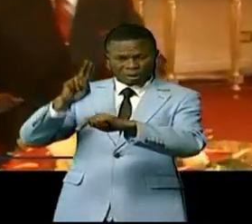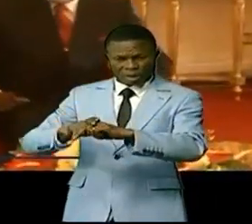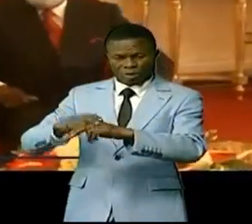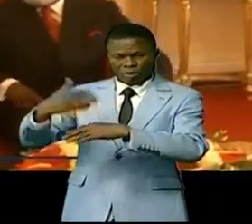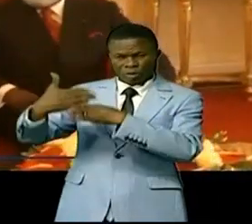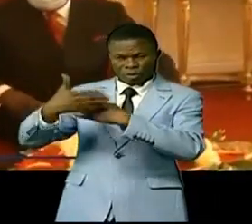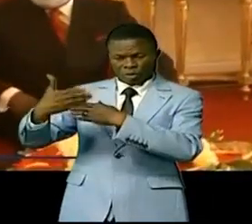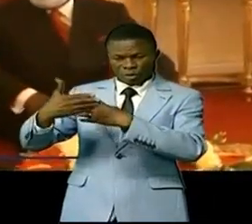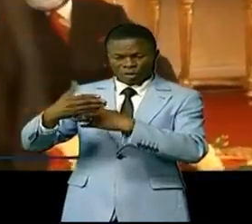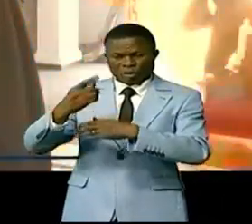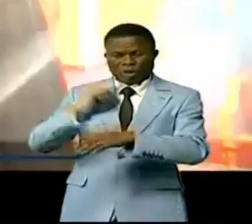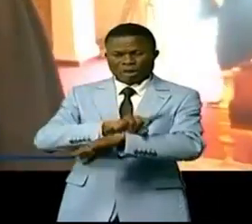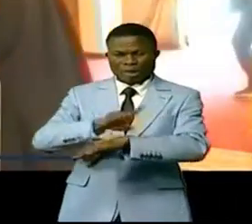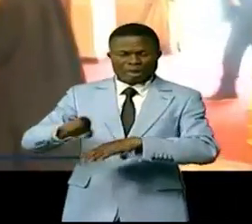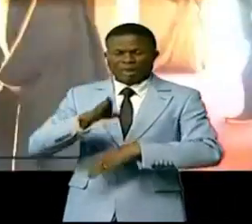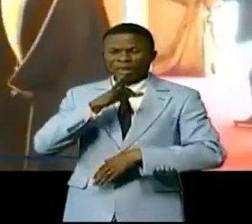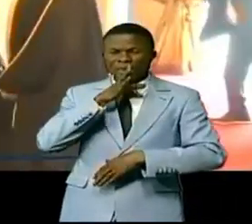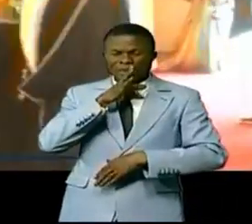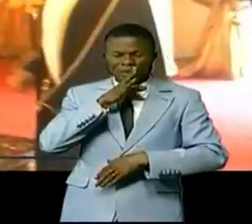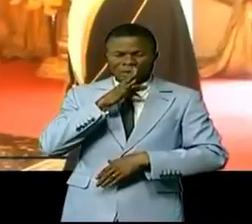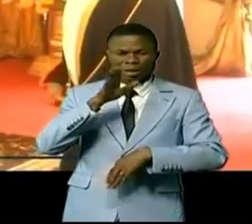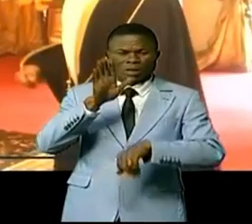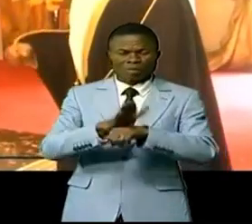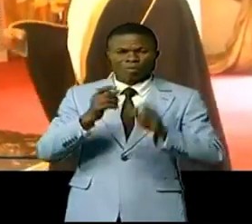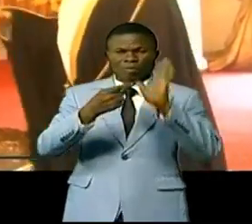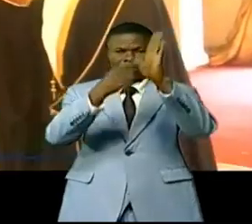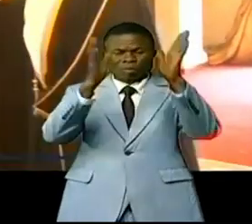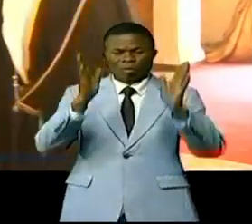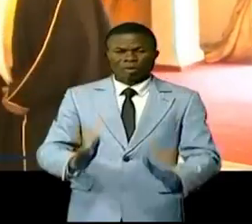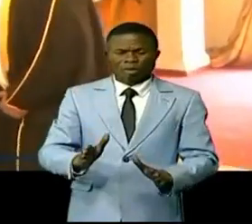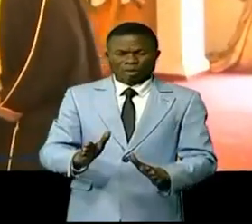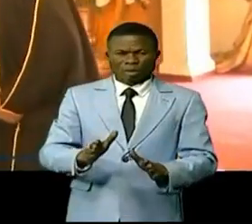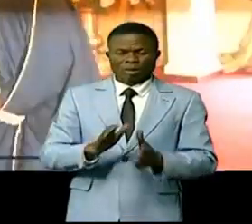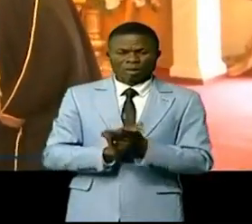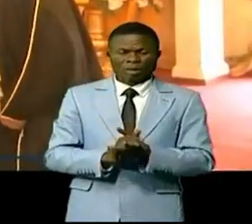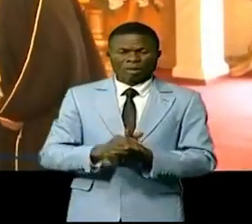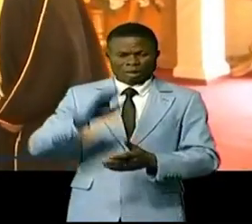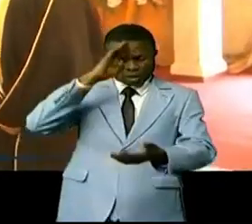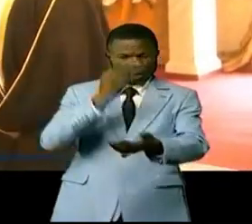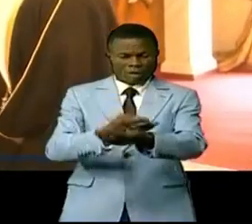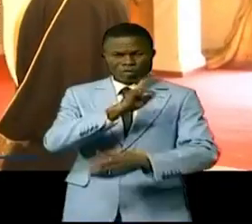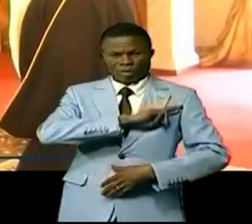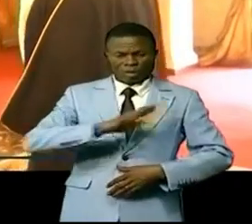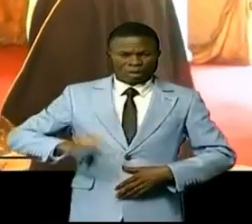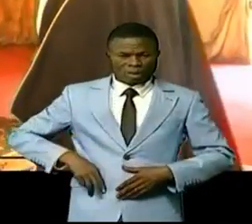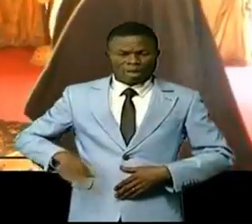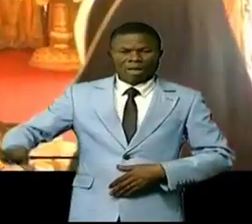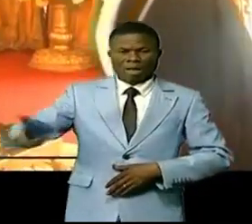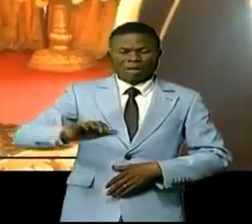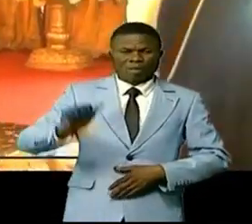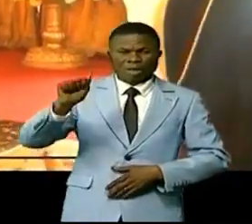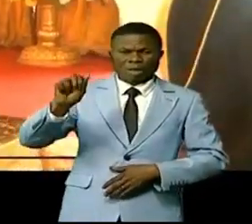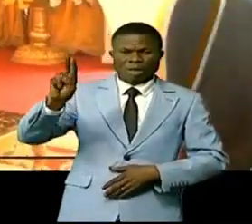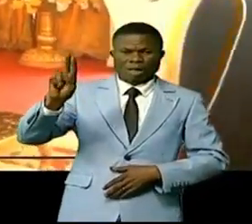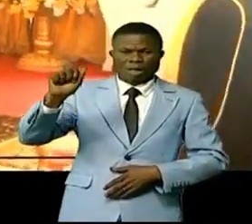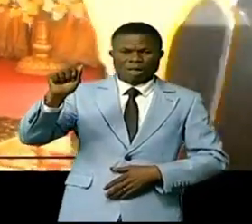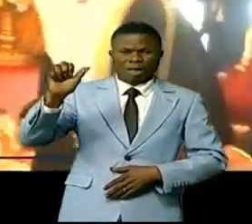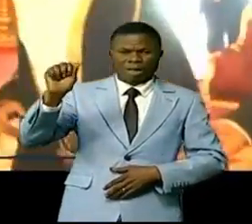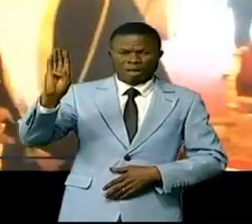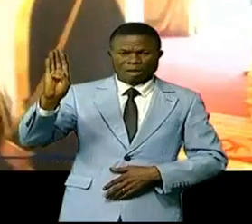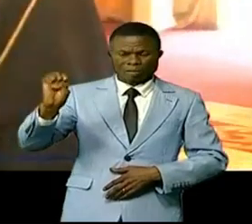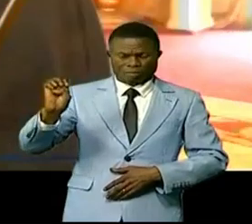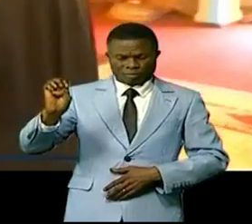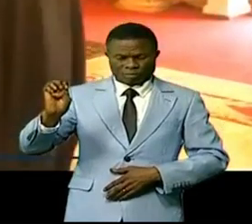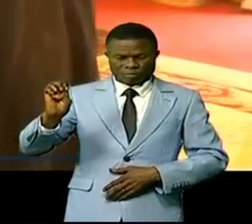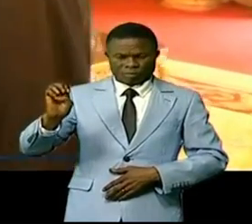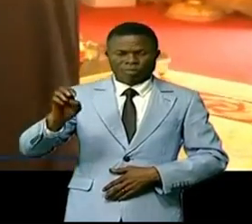de plus d'une heure, en présence du représentant de son Altesse, le prince héritier des Émirats Arabes Unis. Rien n'a filtré